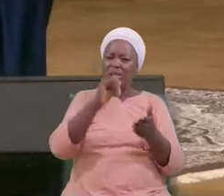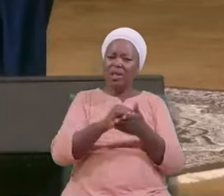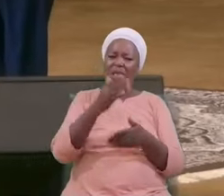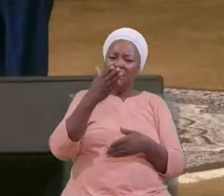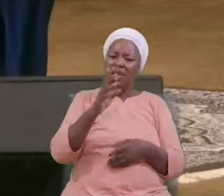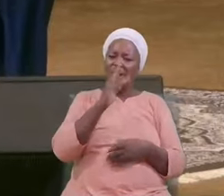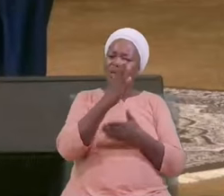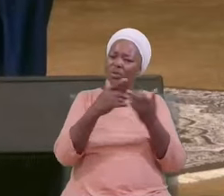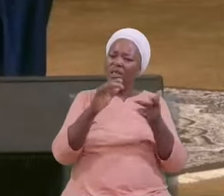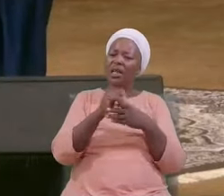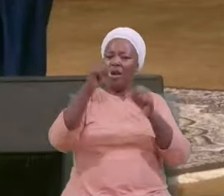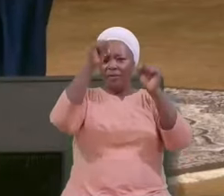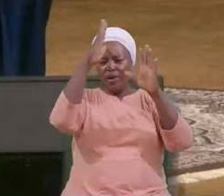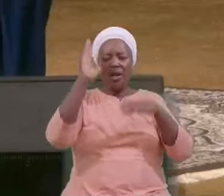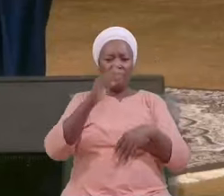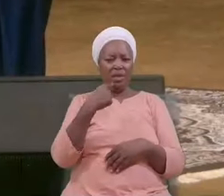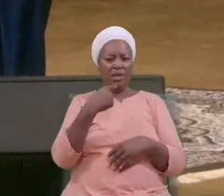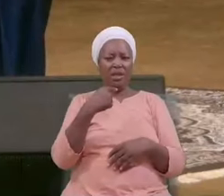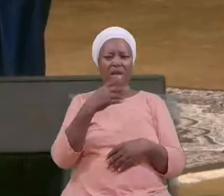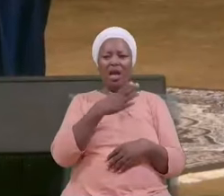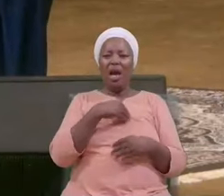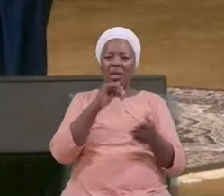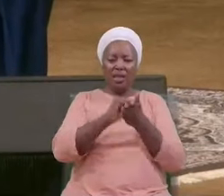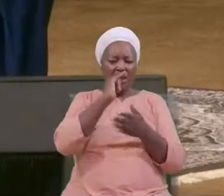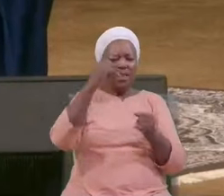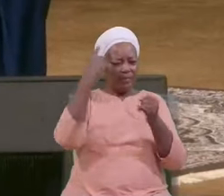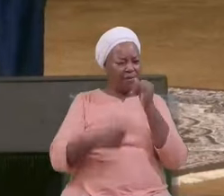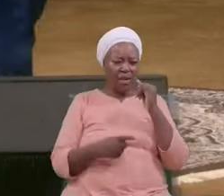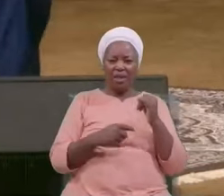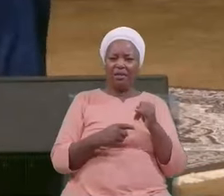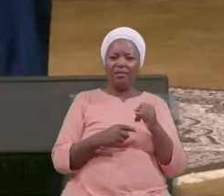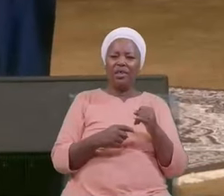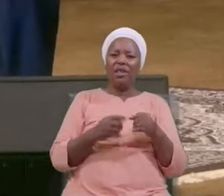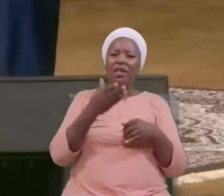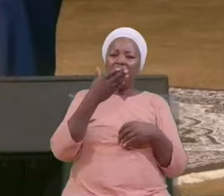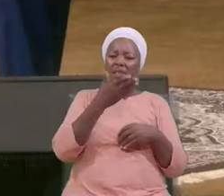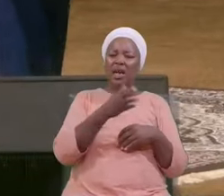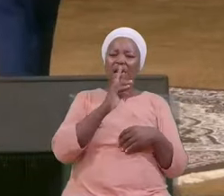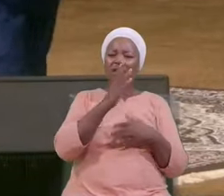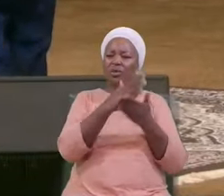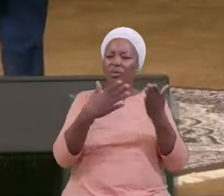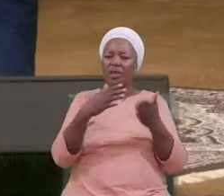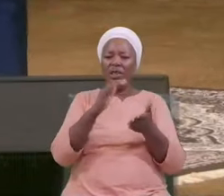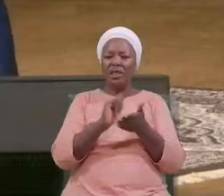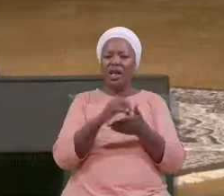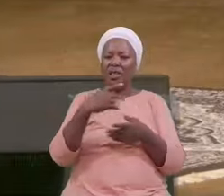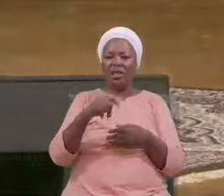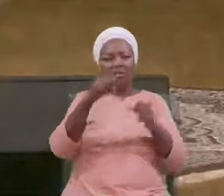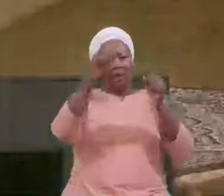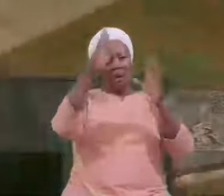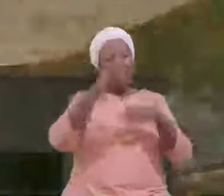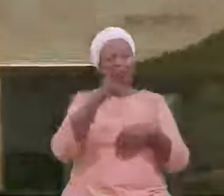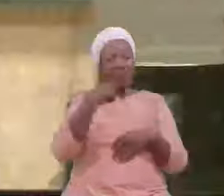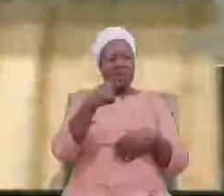que le Père va dire. Que c'est final. Il y a des choses que le Père va dire et le